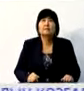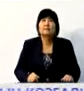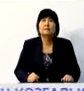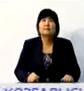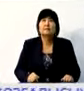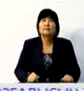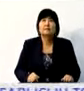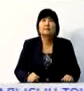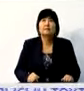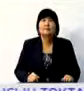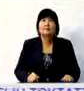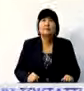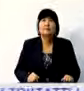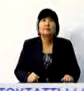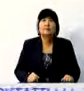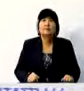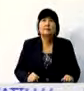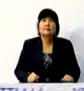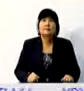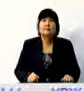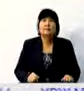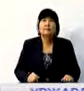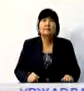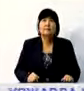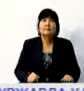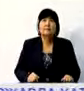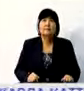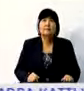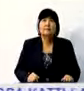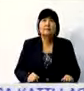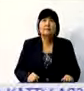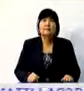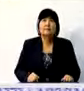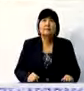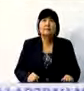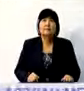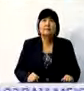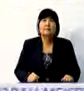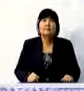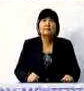Қазақ туған үшін